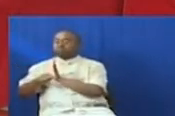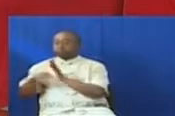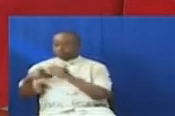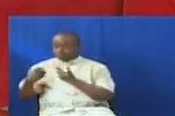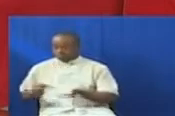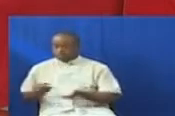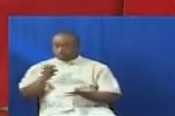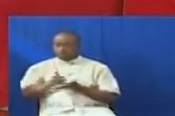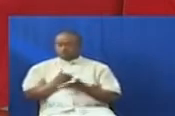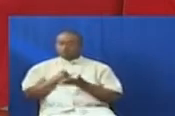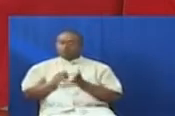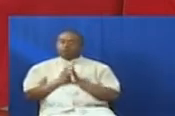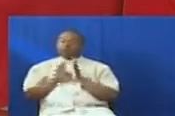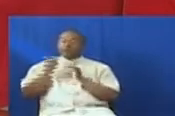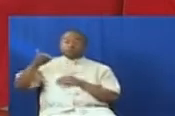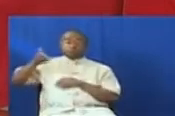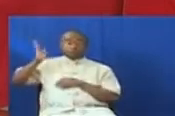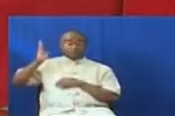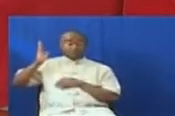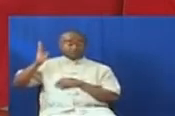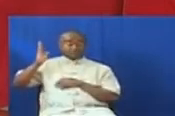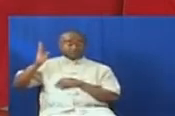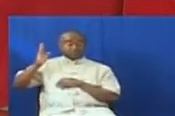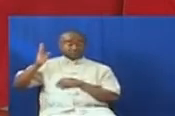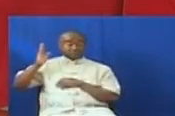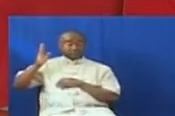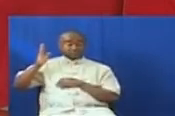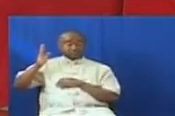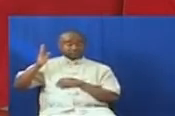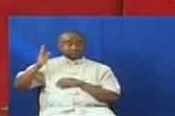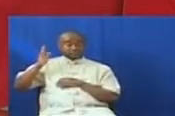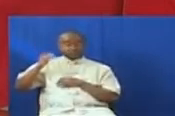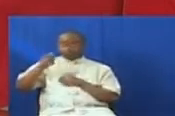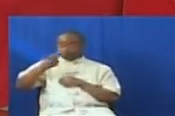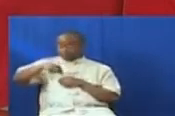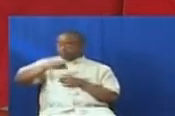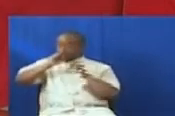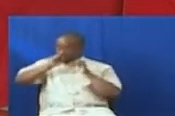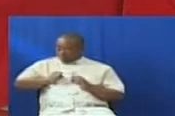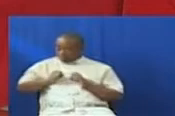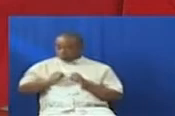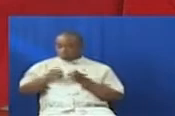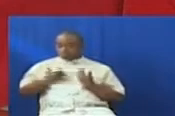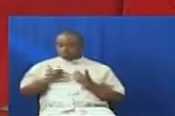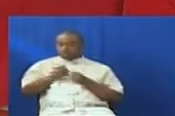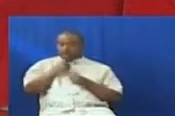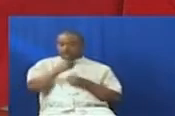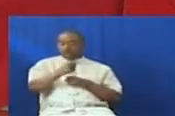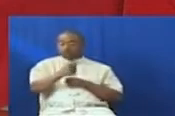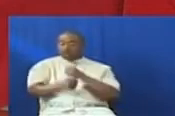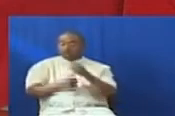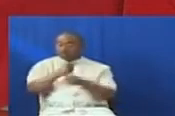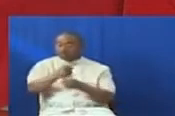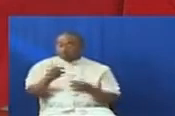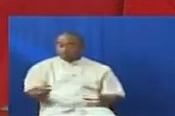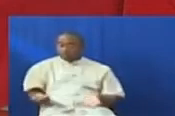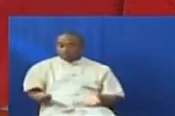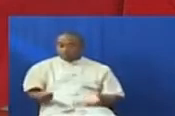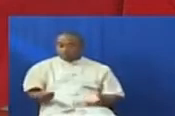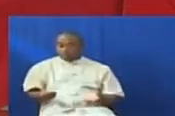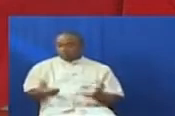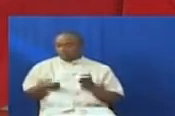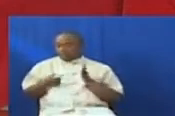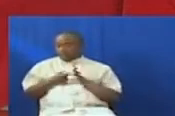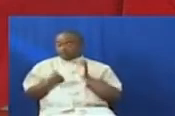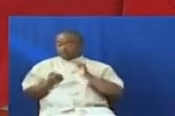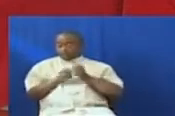hakuna njia nyingine ya kurekebisha hili zaidi ya kuchukua hatua katika pale ambapo changamoto